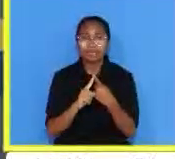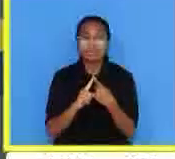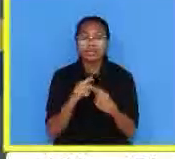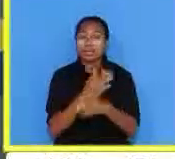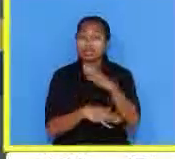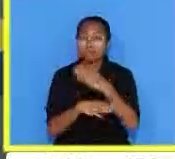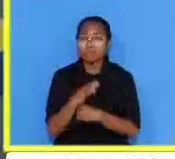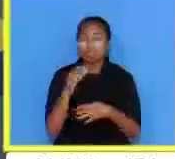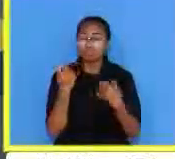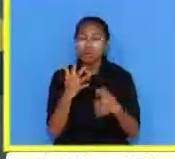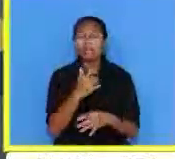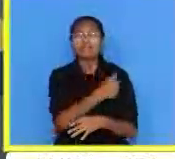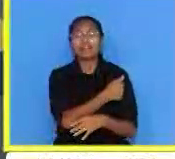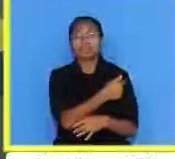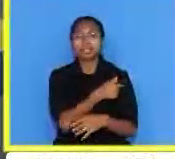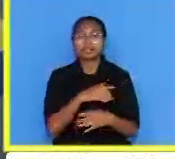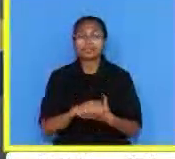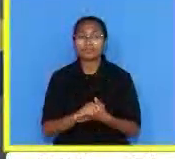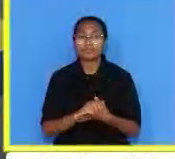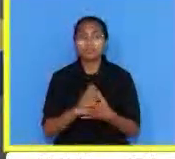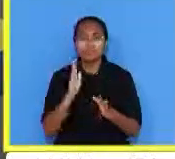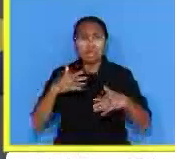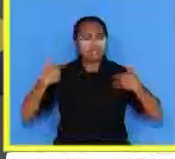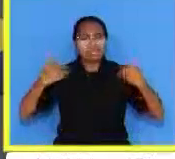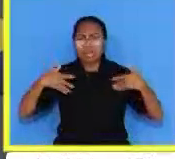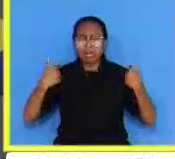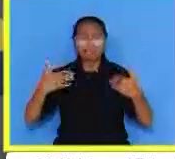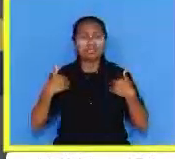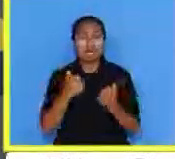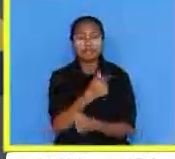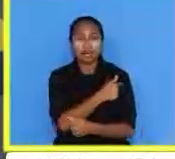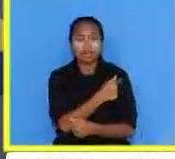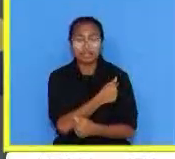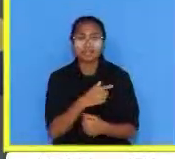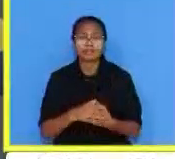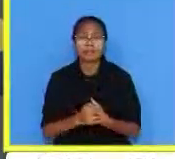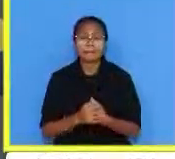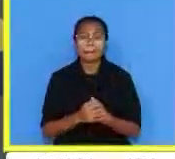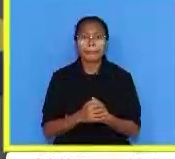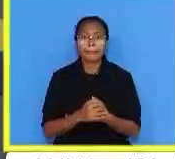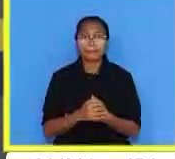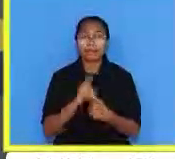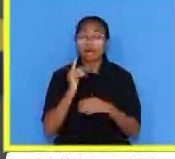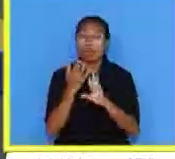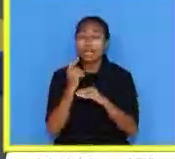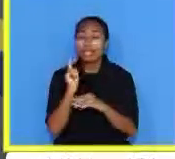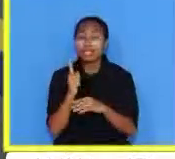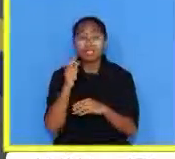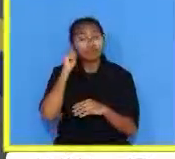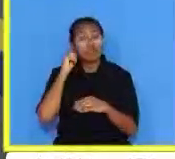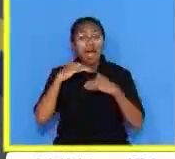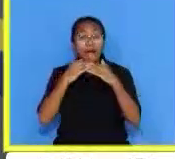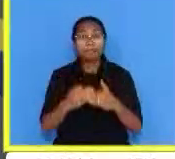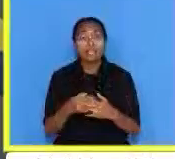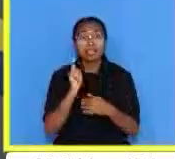difabel juga sudah divaksin dan mereka antusias ya Ibu ya untuk divaksin. Benar. Mereka mendukung upaya pemerintah. Kalau dari ibu hamil